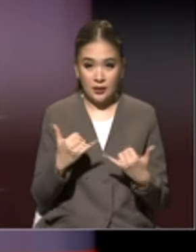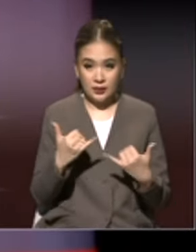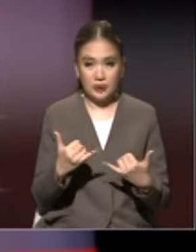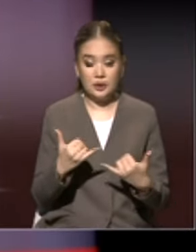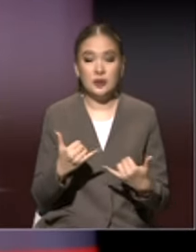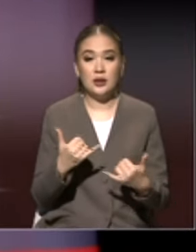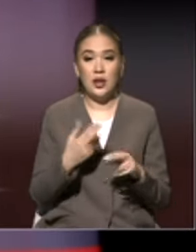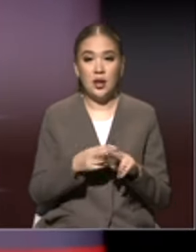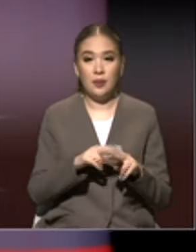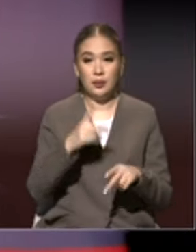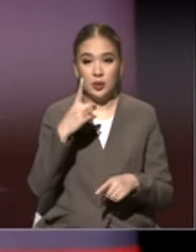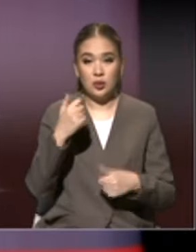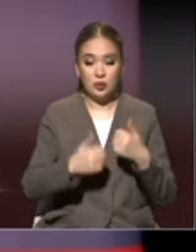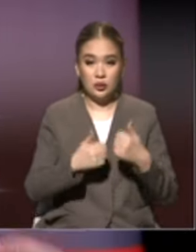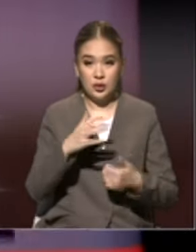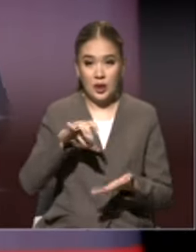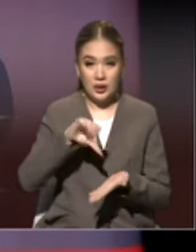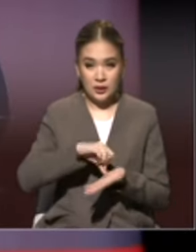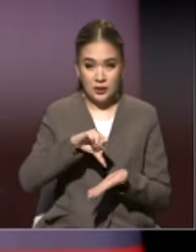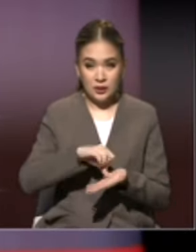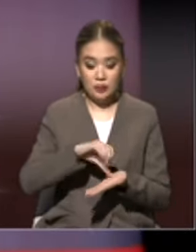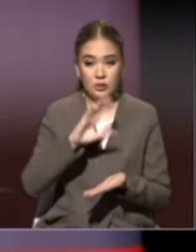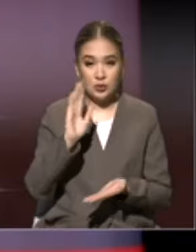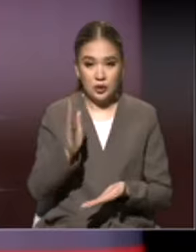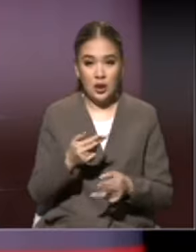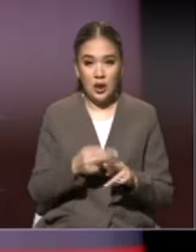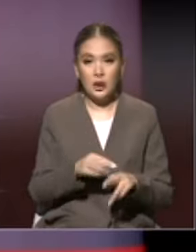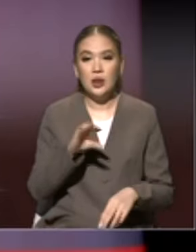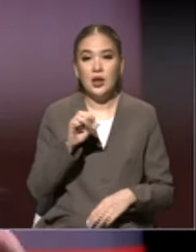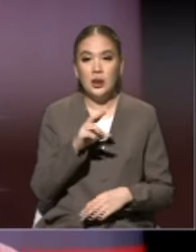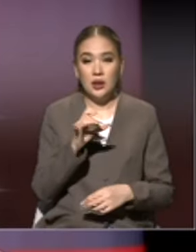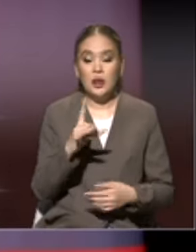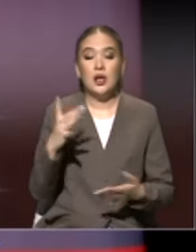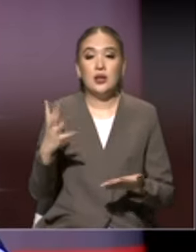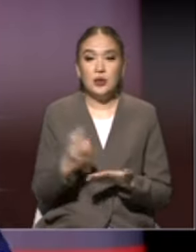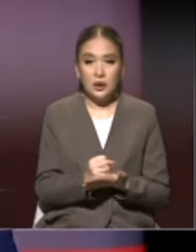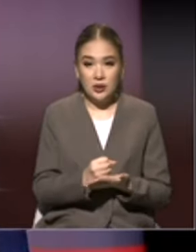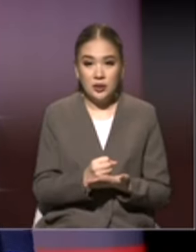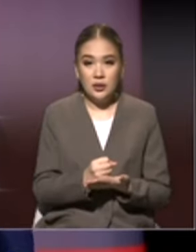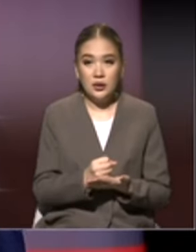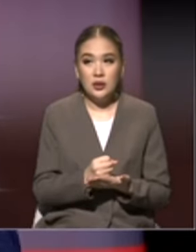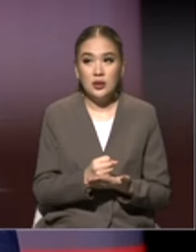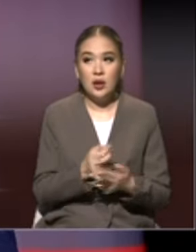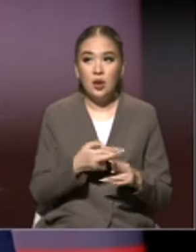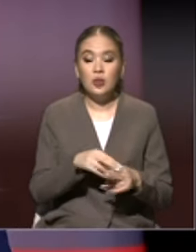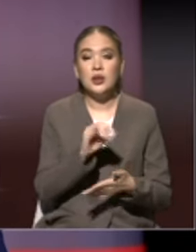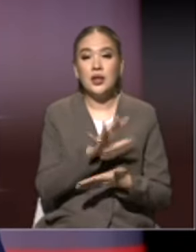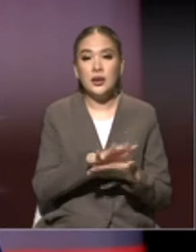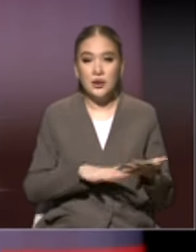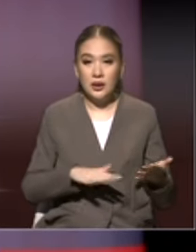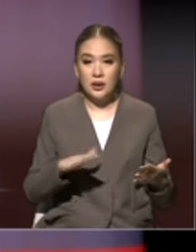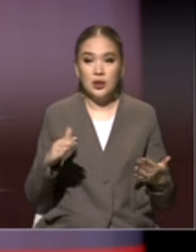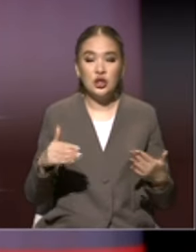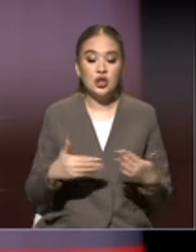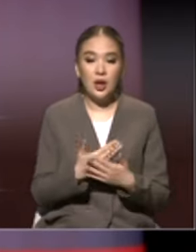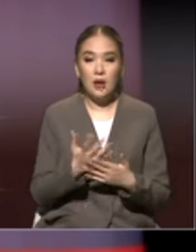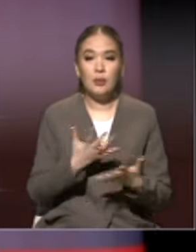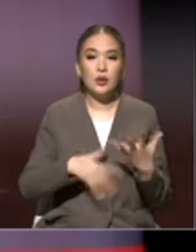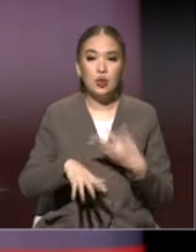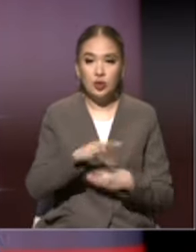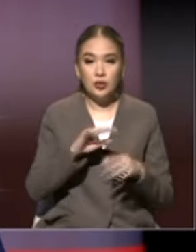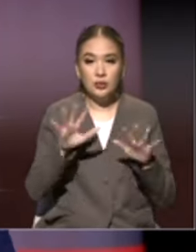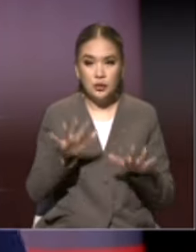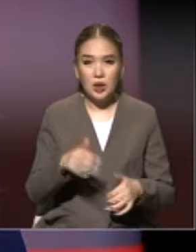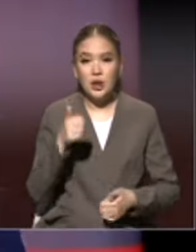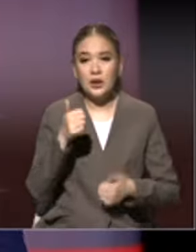жаңағы конкурсқа бір компания қатысатын болса, онда тендер өтті деген бар. Нақты салада ғана. Иә, иә. Ал одан кейін жаңағы әрине барлық жерде бәсекелестік